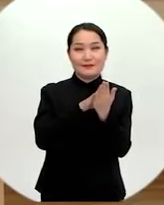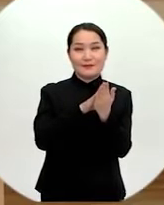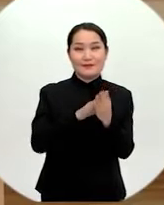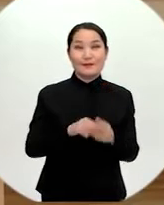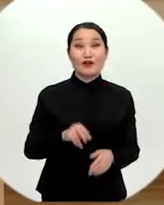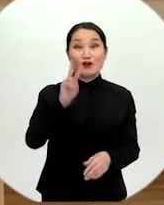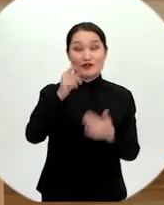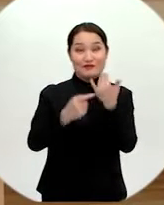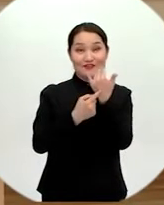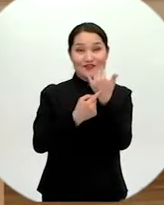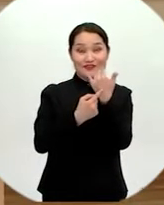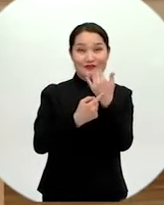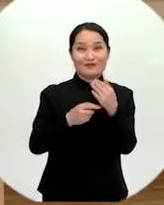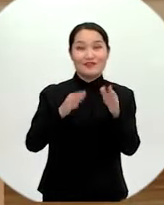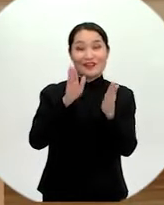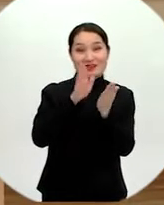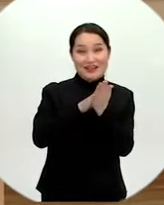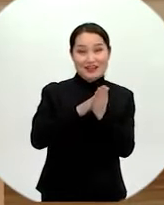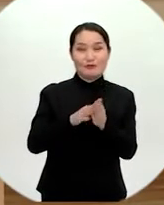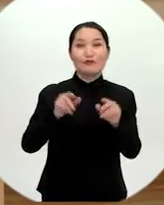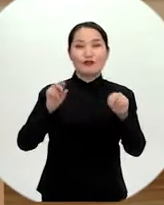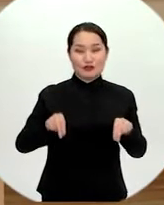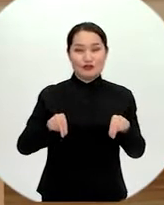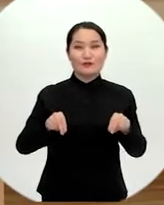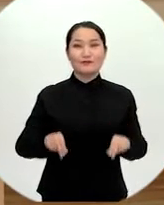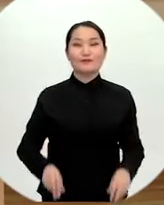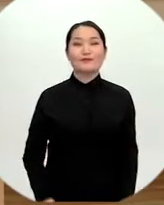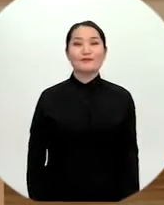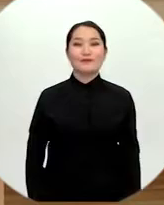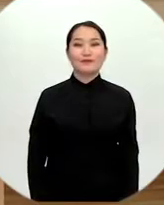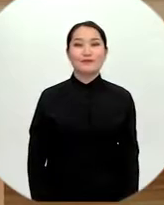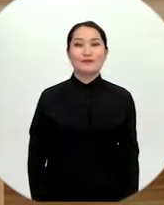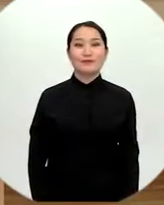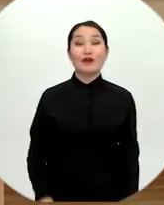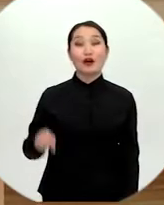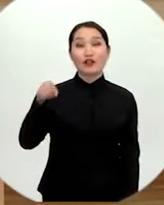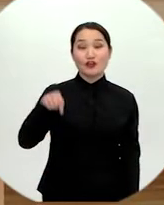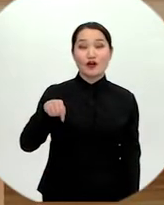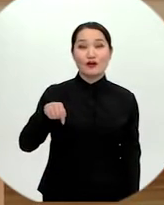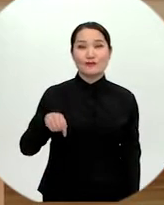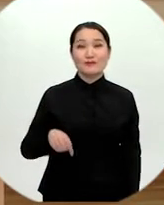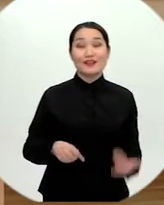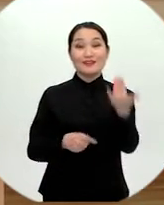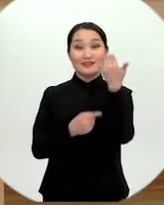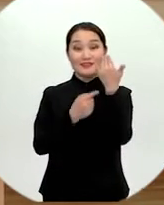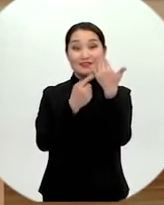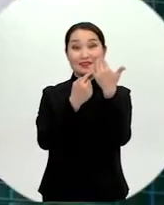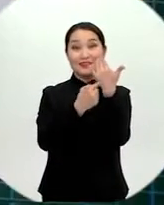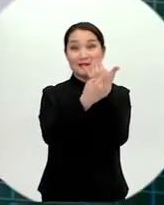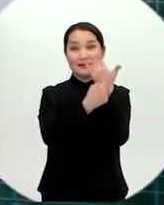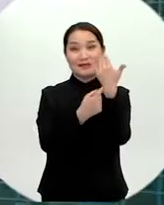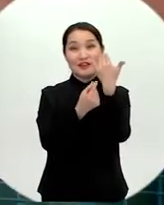자, 헐츠가 이제 헐츠 하신 대로 발주치라. 자, 또 스키가 이식